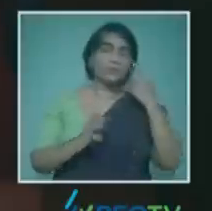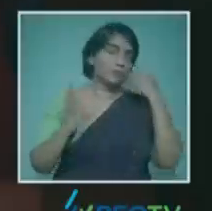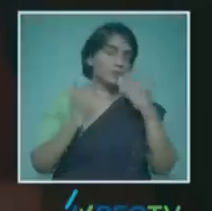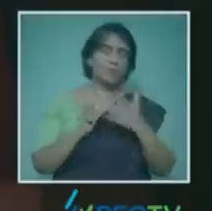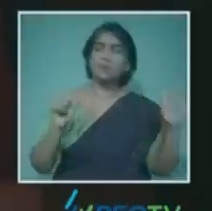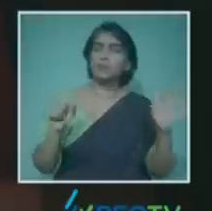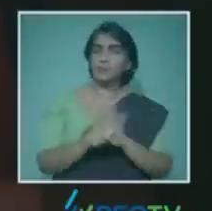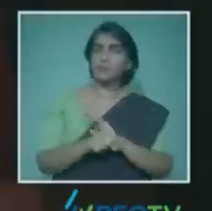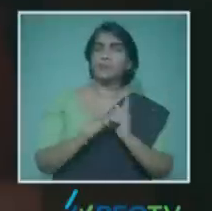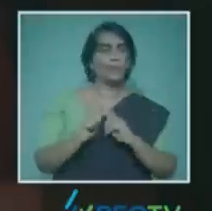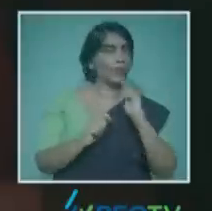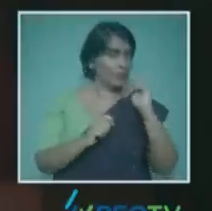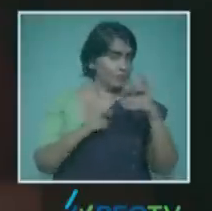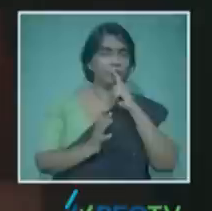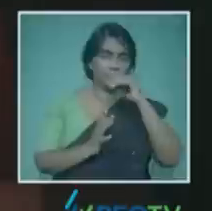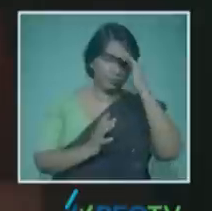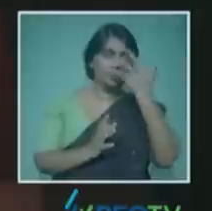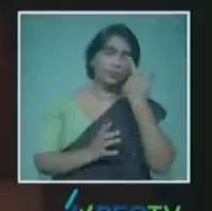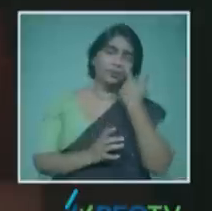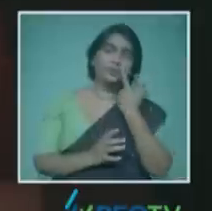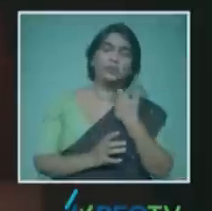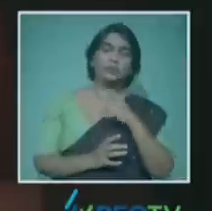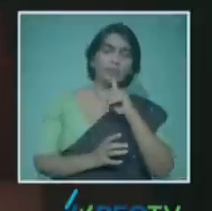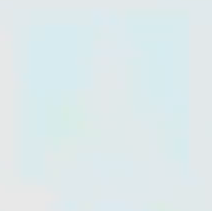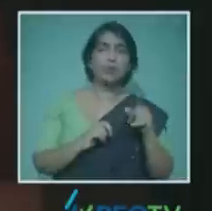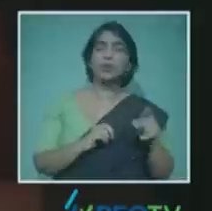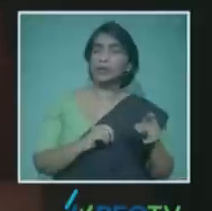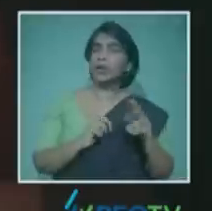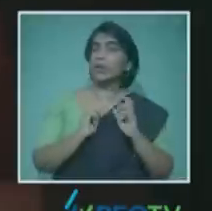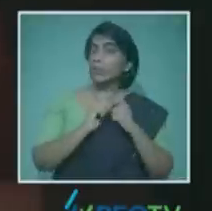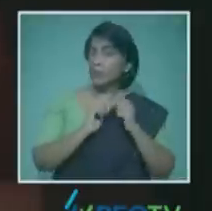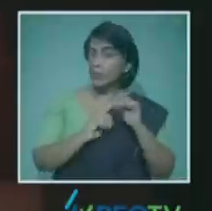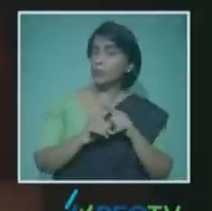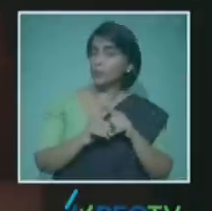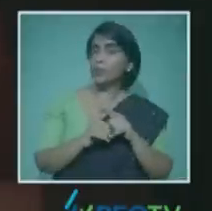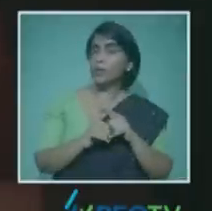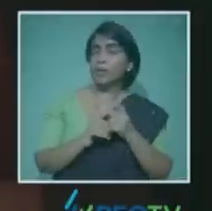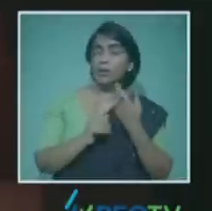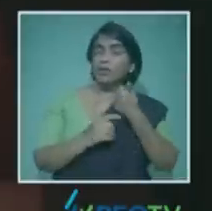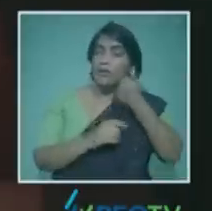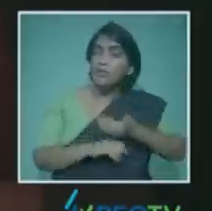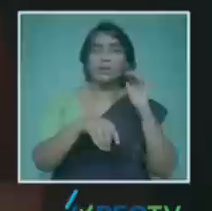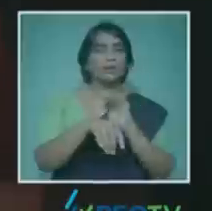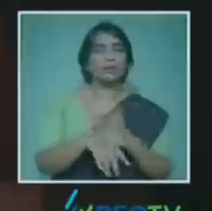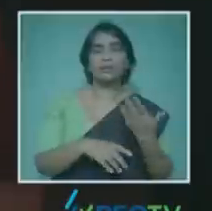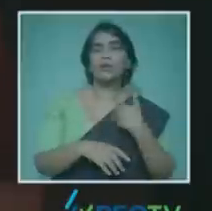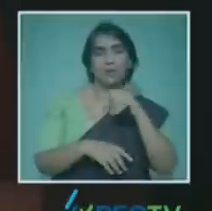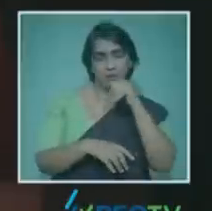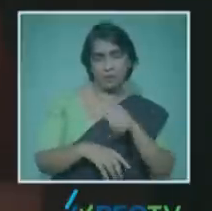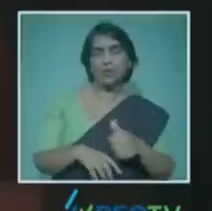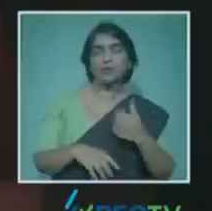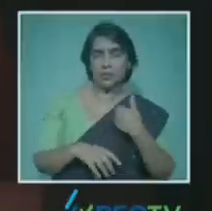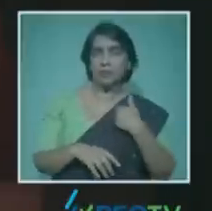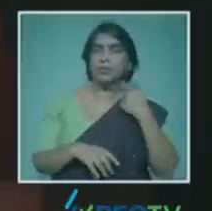වෙනුවෙන් සම්පූර්ණ වන්දි ගෙවීමක් සිදු කර තිබේ. කොහොම කනගාටුයි කියන්න ඒ සිදුණු හානිය වැලියූ කරන මෙතඩ් එකක් නැහැ. මමත් මේ